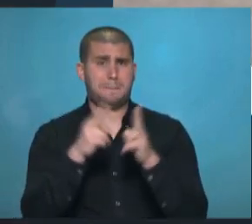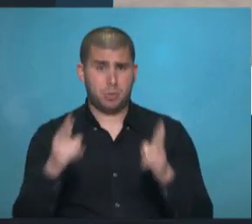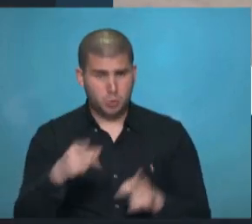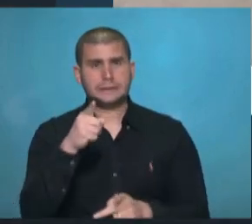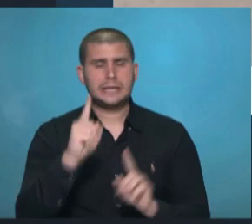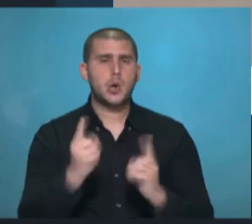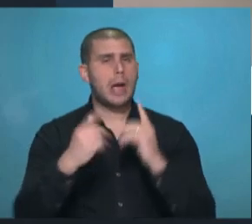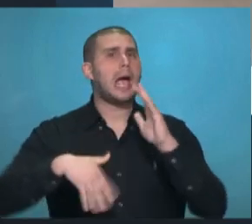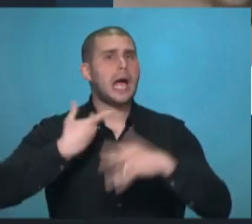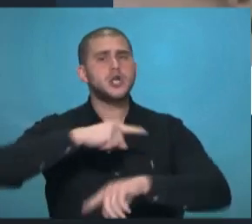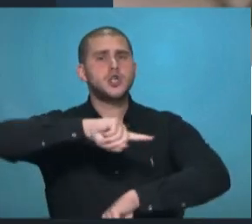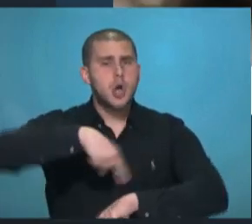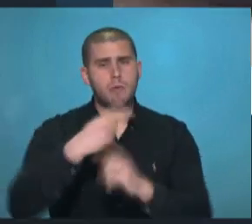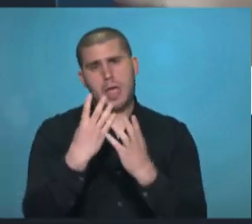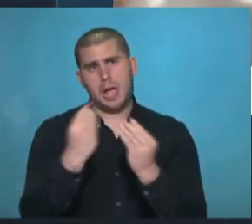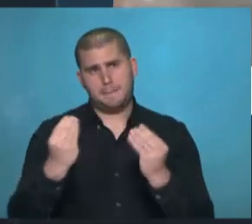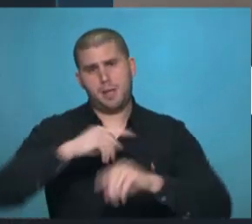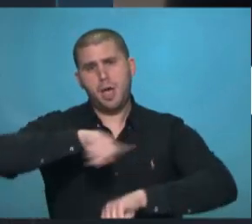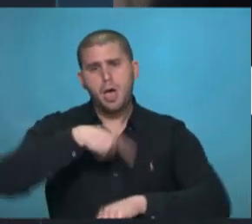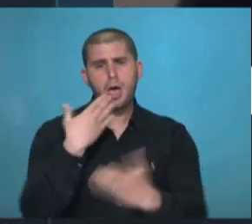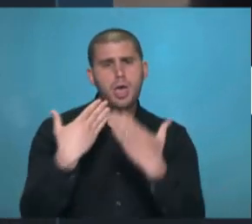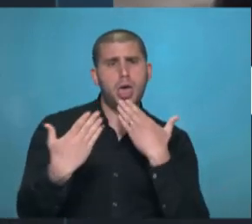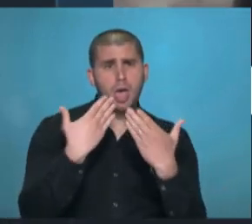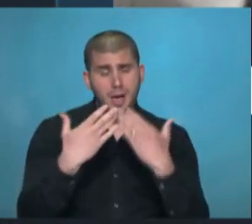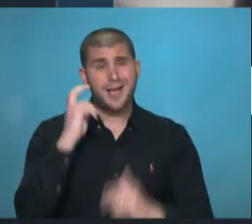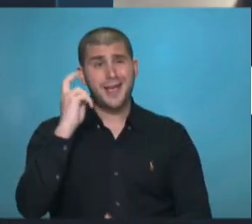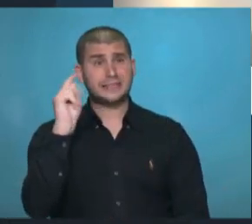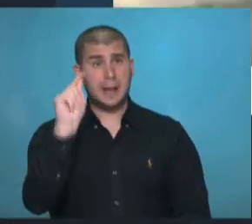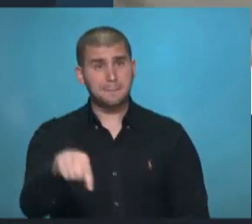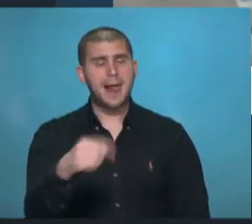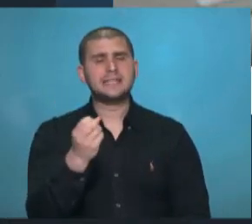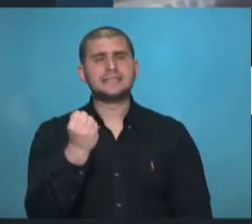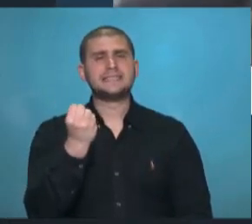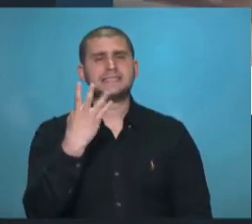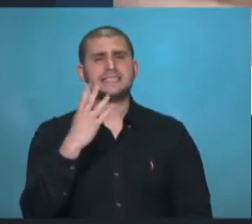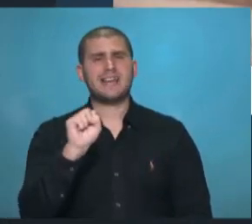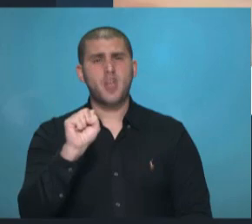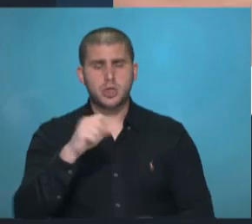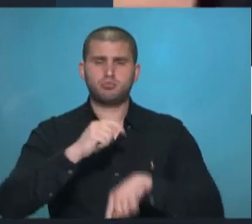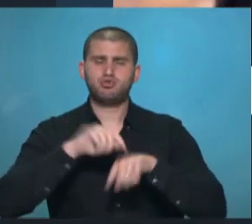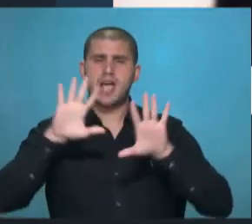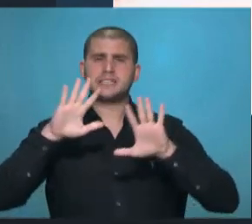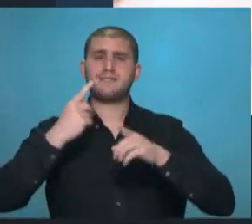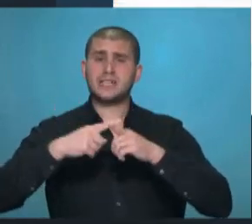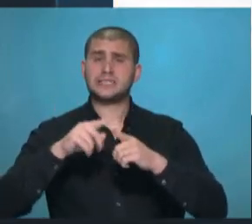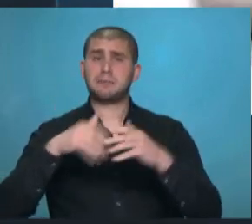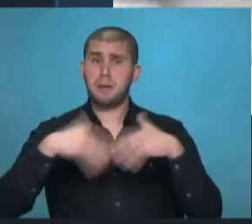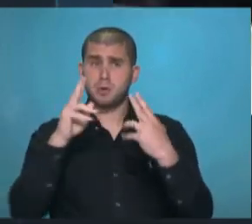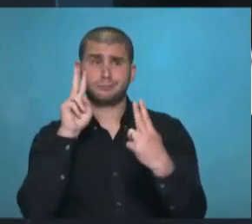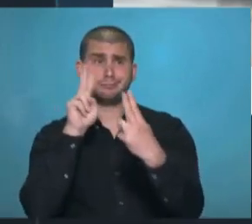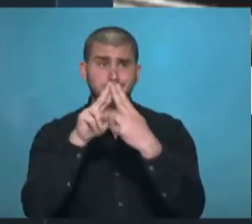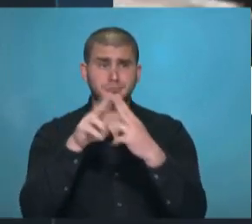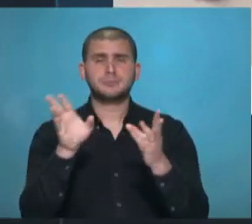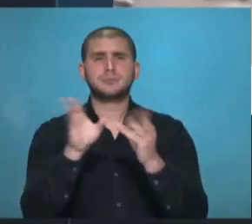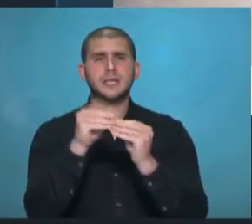אחרי באמת שעות ארוכות מאוד של מגעים. בני גנץ הגיע לכאן לסביון כבר ב-10:30 בבוקר, נפגש כאן עם יושב